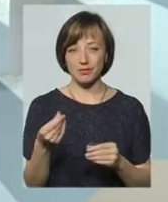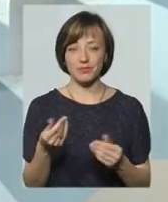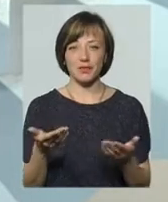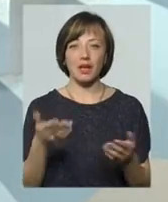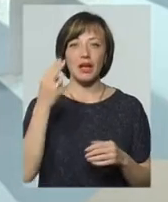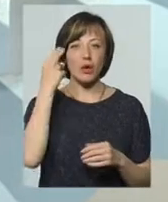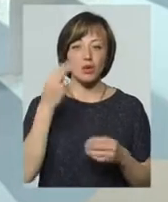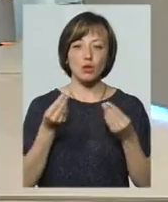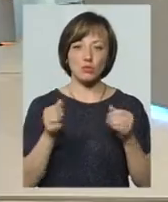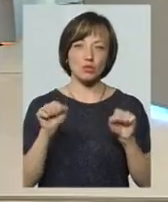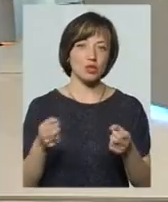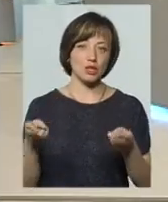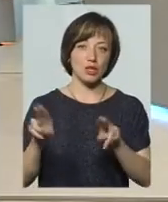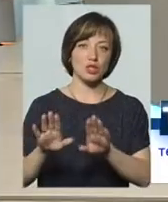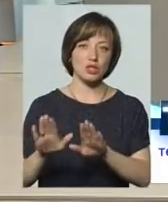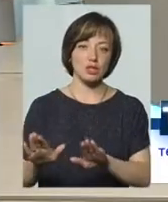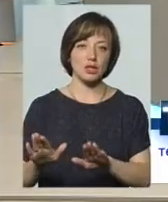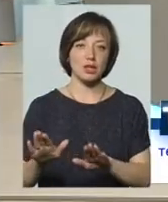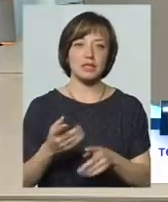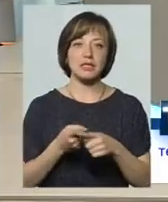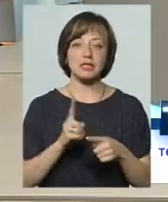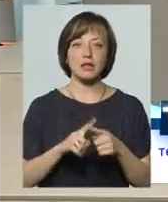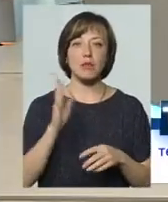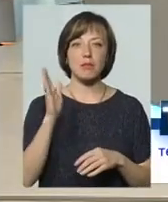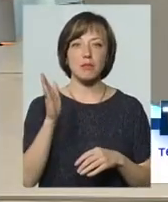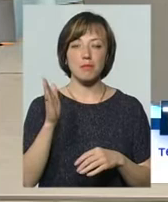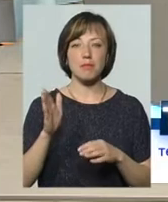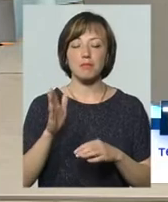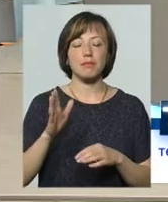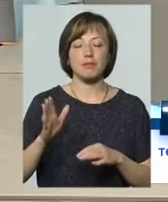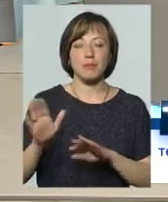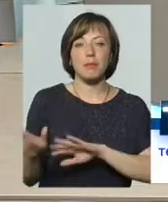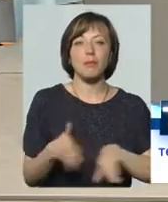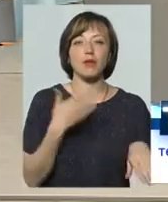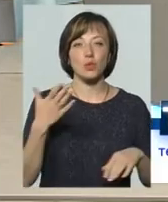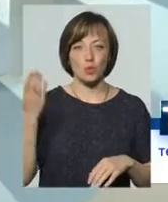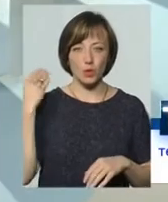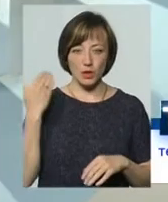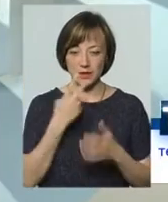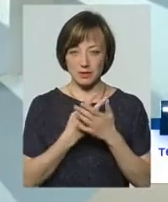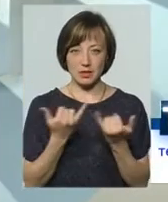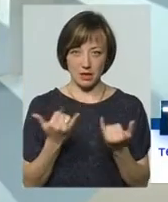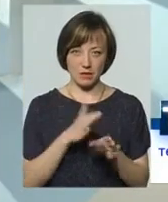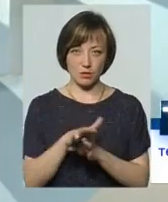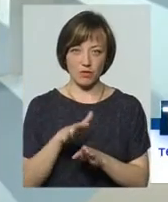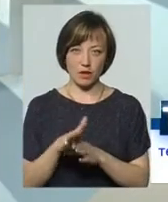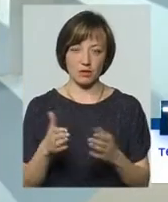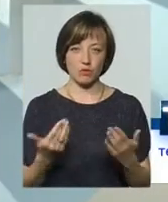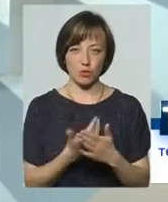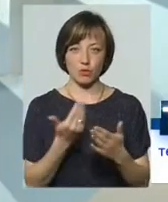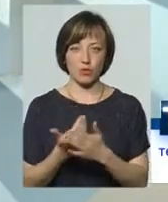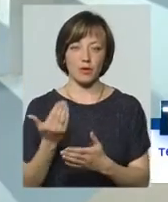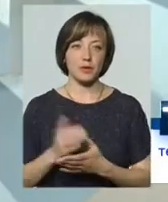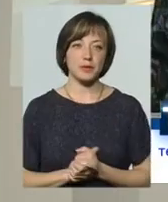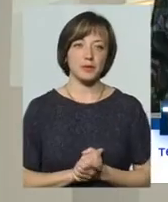гроші, я думаю, що ми можемо залишити, тому що, ну, якби, це вже майбутнє, це вже минуле. По суті, минуле з огляду на те, що відбувається нині. Але чому